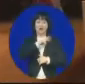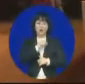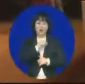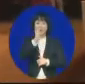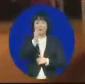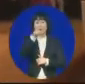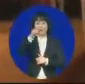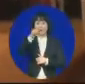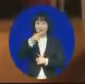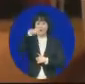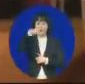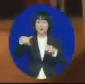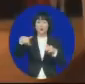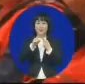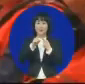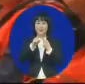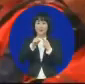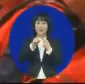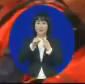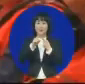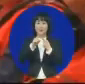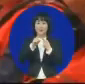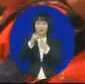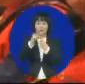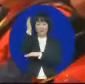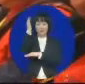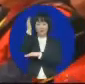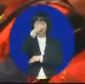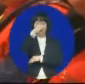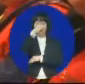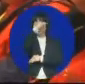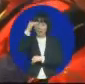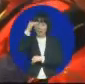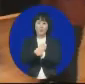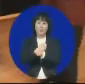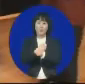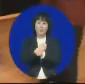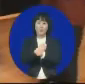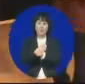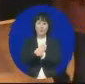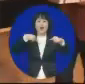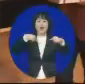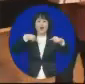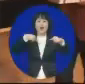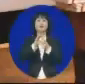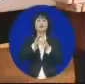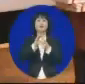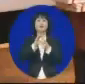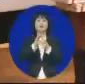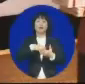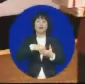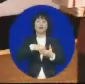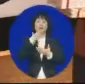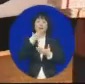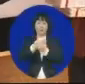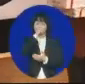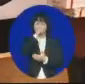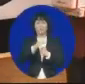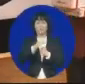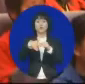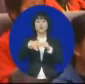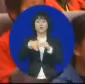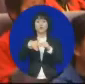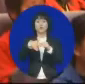보건소와 문화 예술원 등이 한데 모여 있는 행정타운 을 견학하며 우리시의 선진형 원스톱 행정서비스 에 놀랍니다